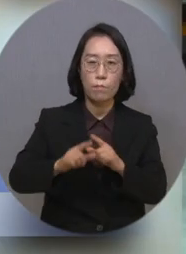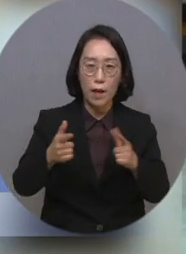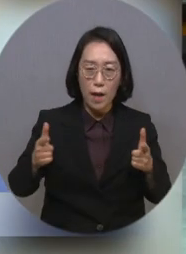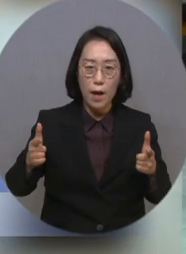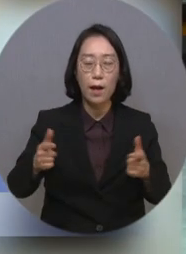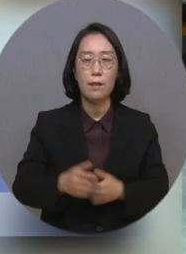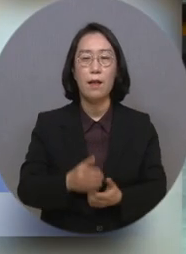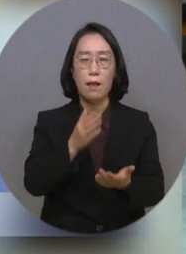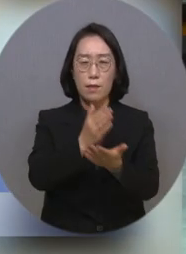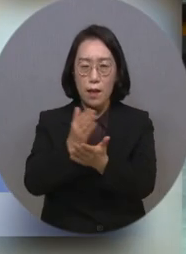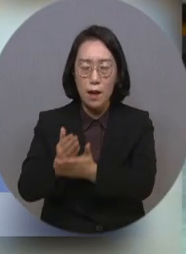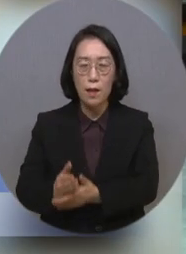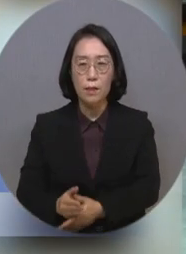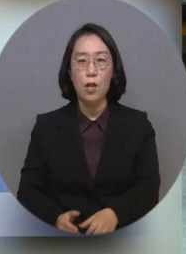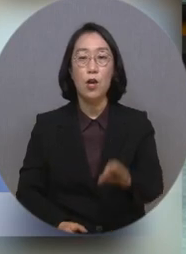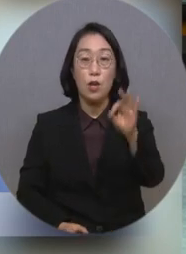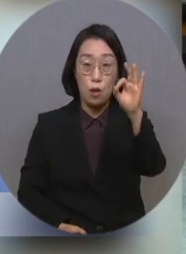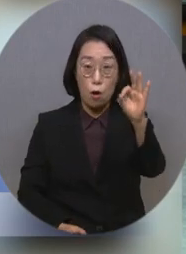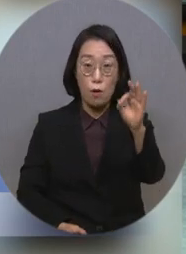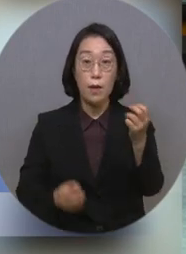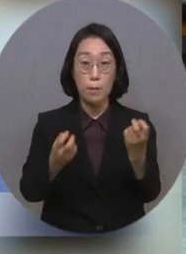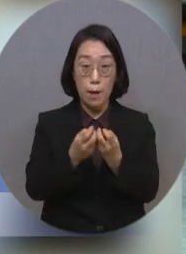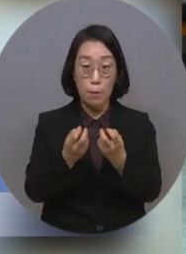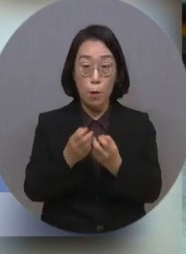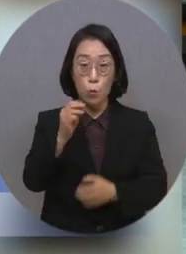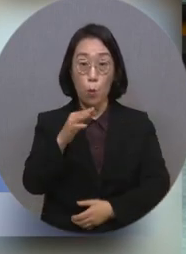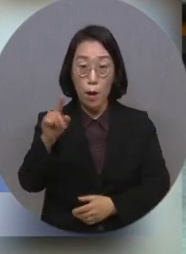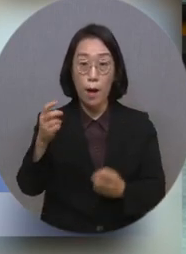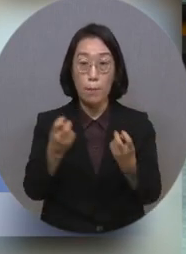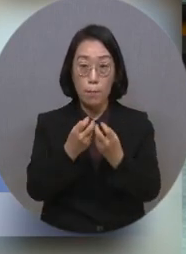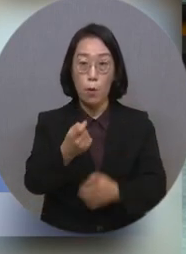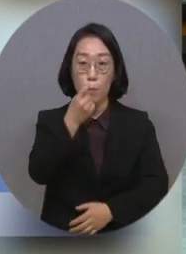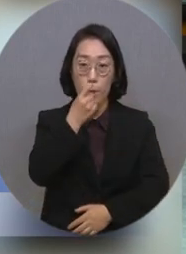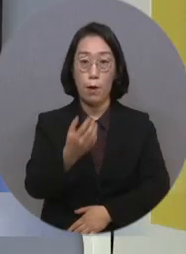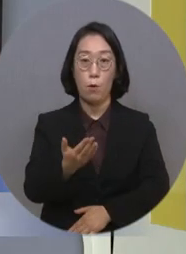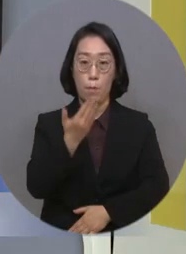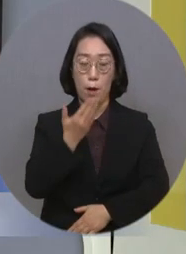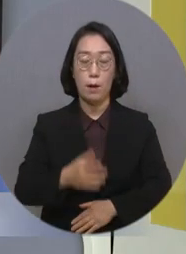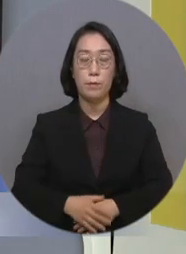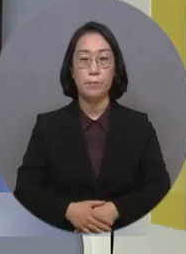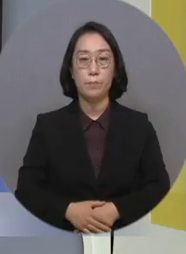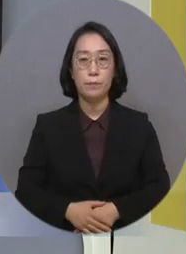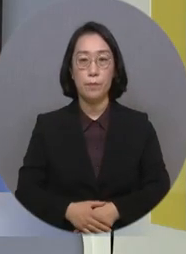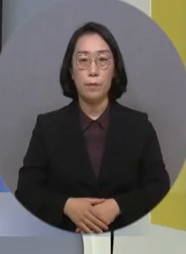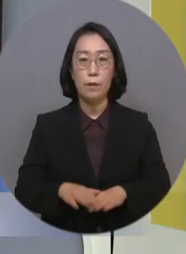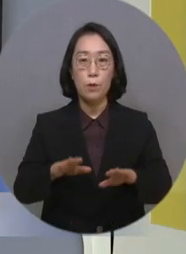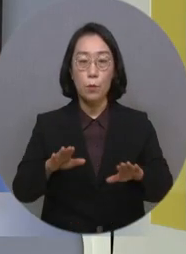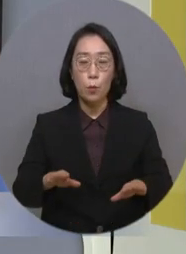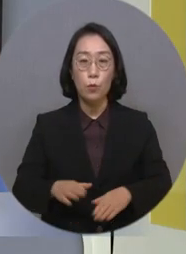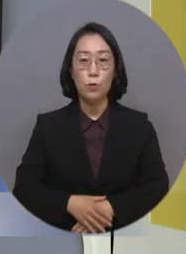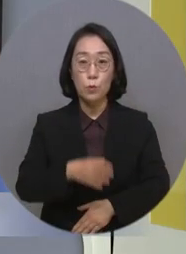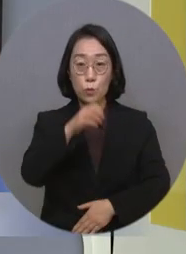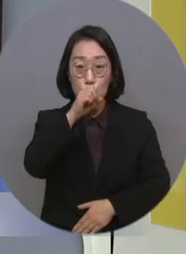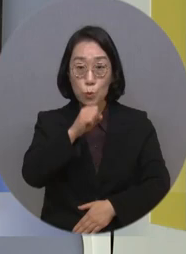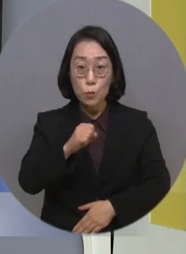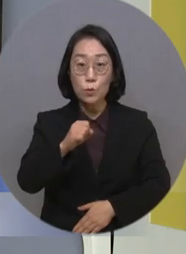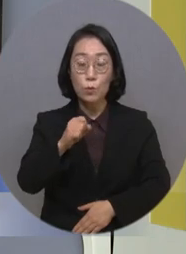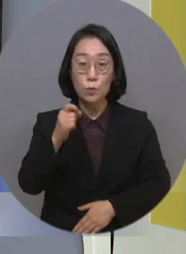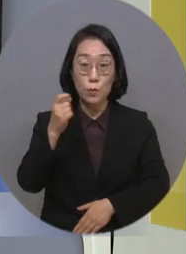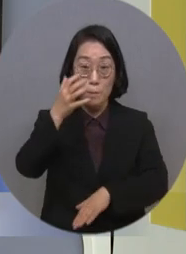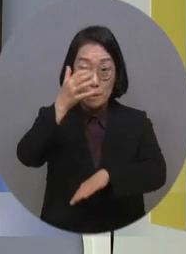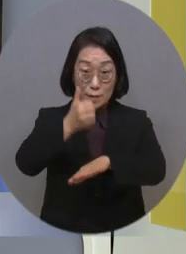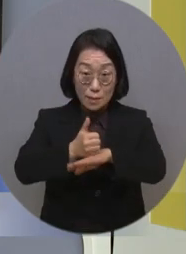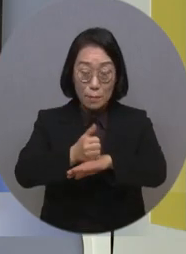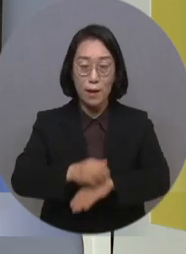다운독 등 총 10편의 요가 동작을 접해볼 수 있다고 합니다. 오늘의 웰페어 뉴스 마지막